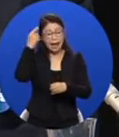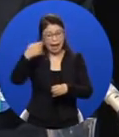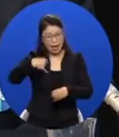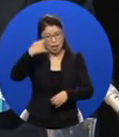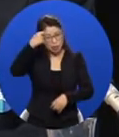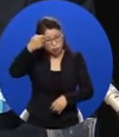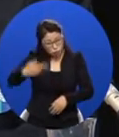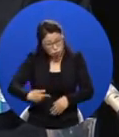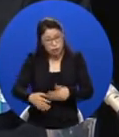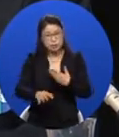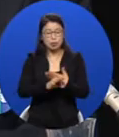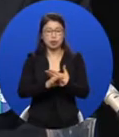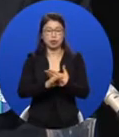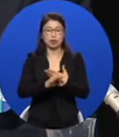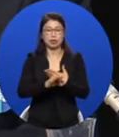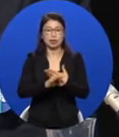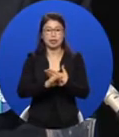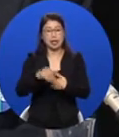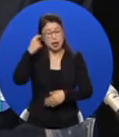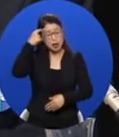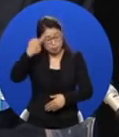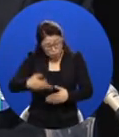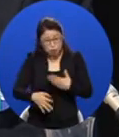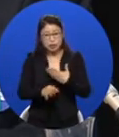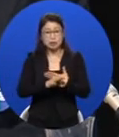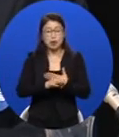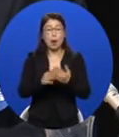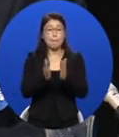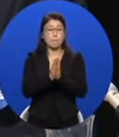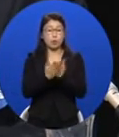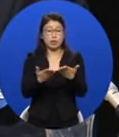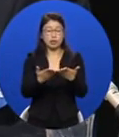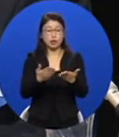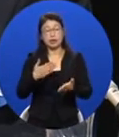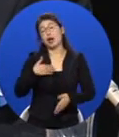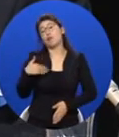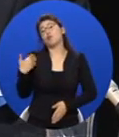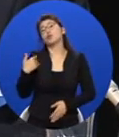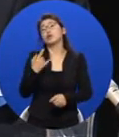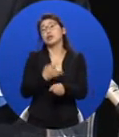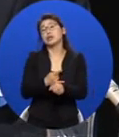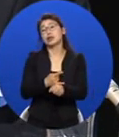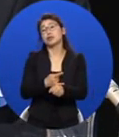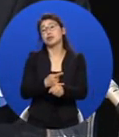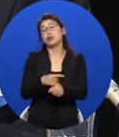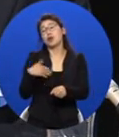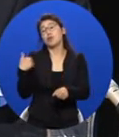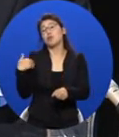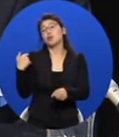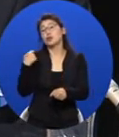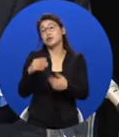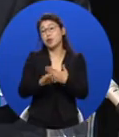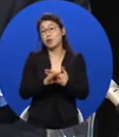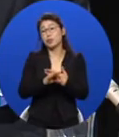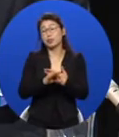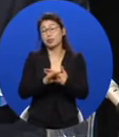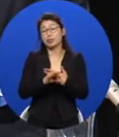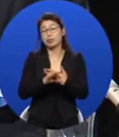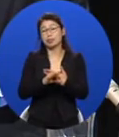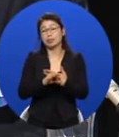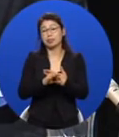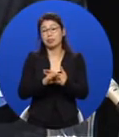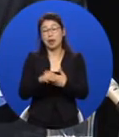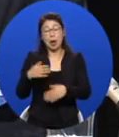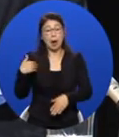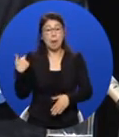모르시면 모르시면, 먼저 답하시면 그다음에 모르시면 본인도 그러니까 아, 제가 모른다고 했잖아요. 아, 아니, 그럼 모르면 아니, 자자자, 야 그래